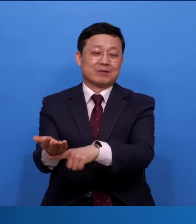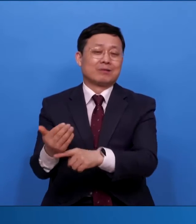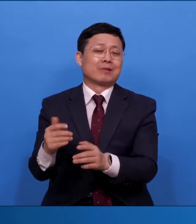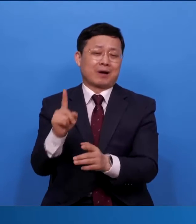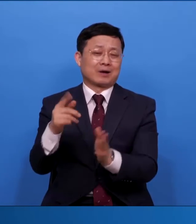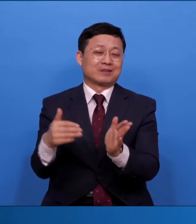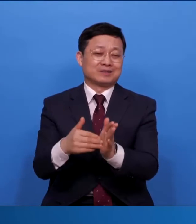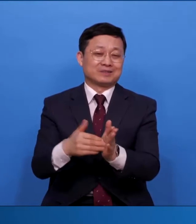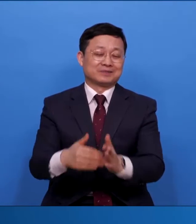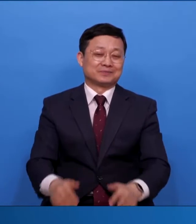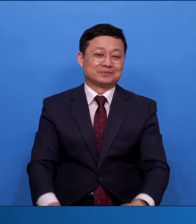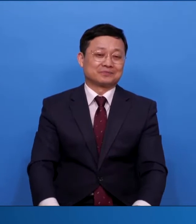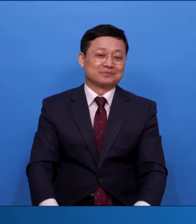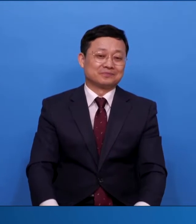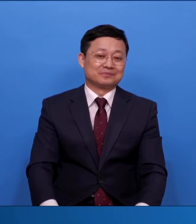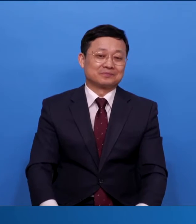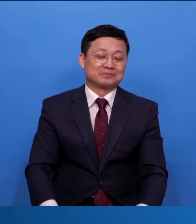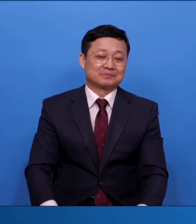像埃塞俄泰间，这是第一次，也是最后一次，是永远的机会，所以不应该讲别的，应该是唯独基督。